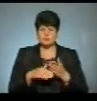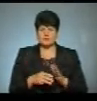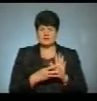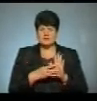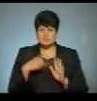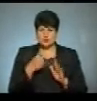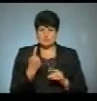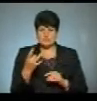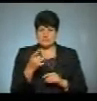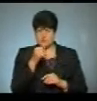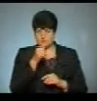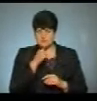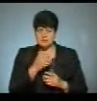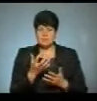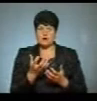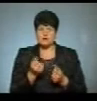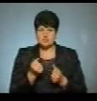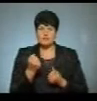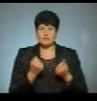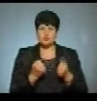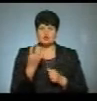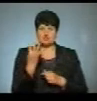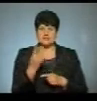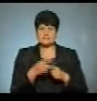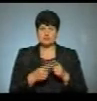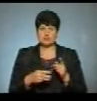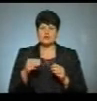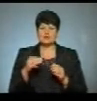ми отримуємо без стажу водій